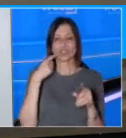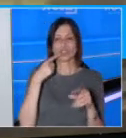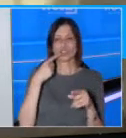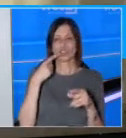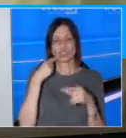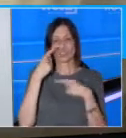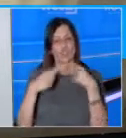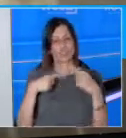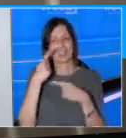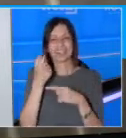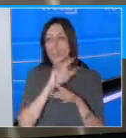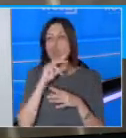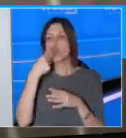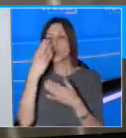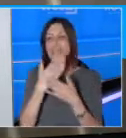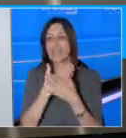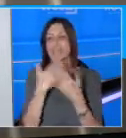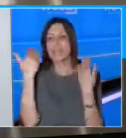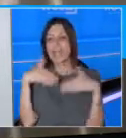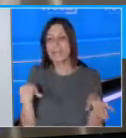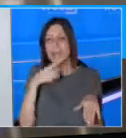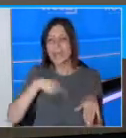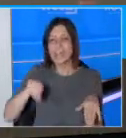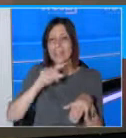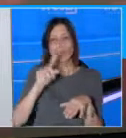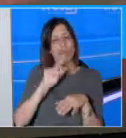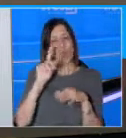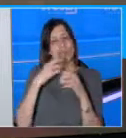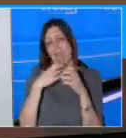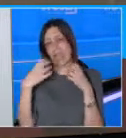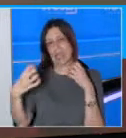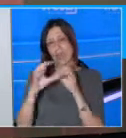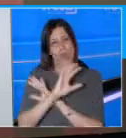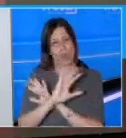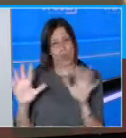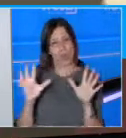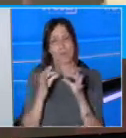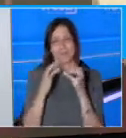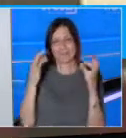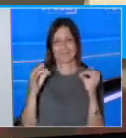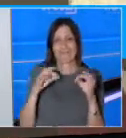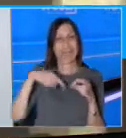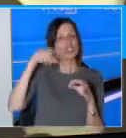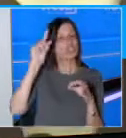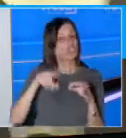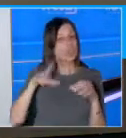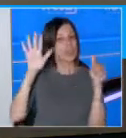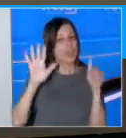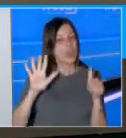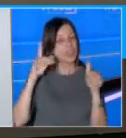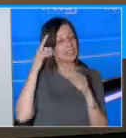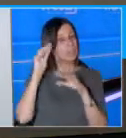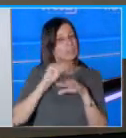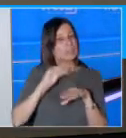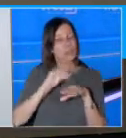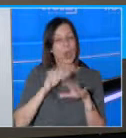יותר. לא יהיו תקנות שהגבילו אותנו, לא יאריכו את זה החל מהראשון ליוני. זו בשורה מאוד